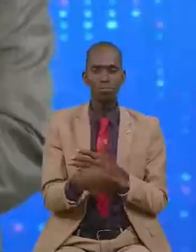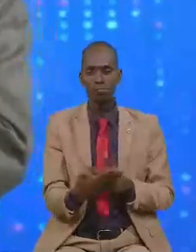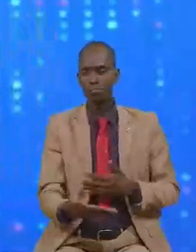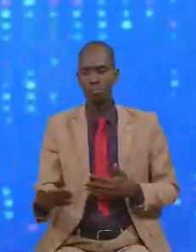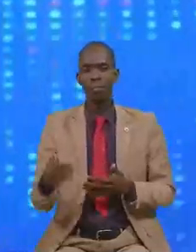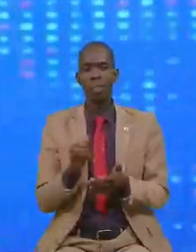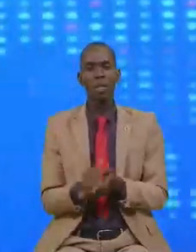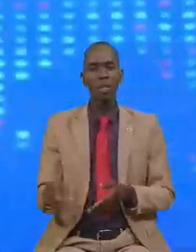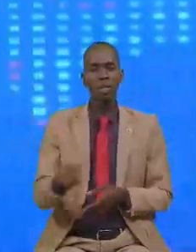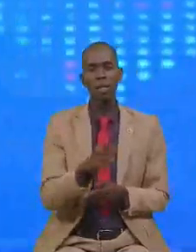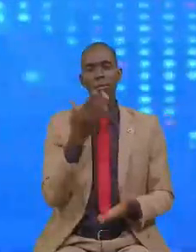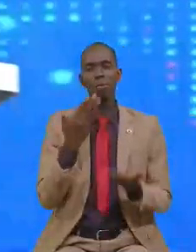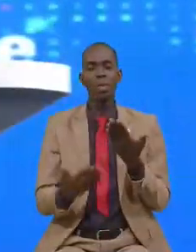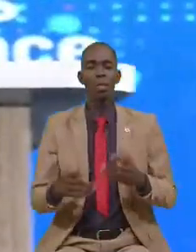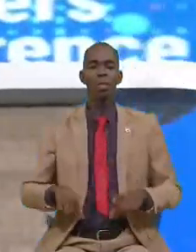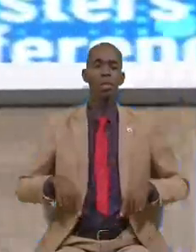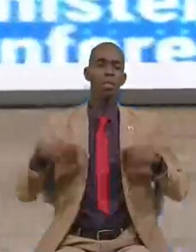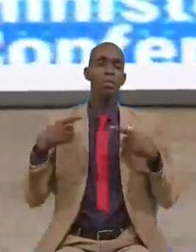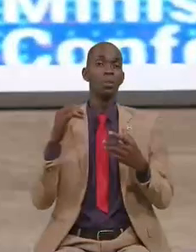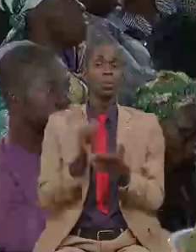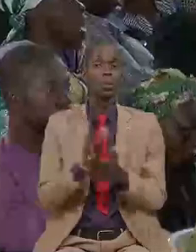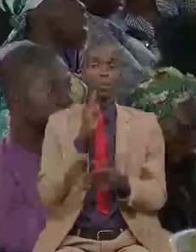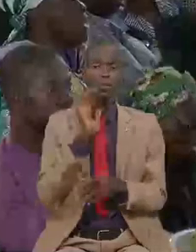souffle si c'est moi qu'il revive. C'est ton appel.